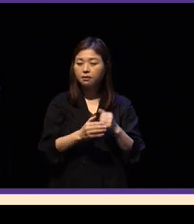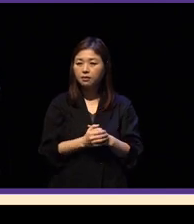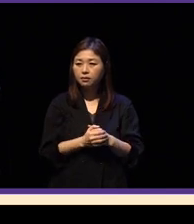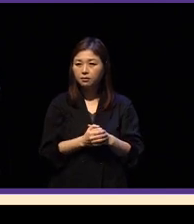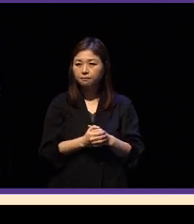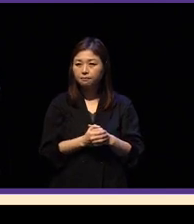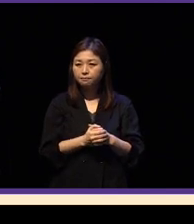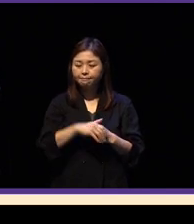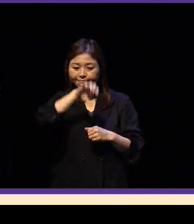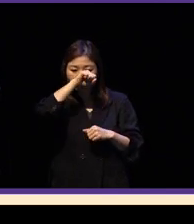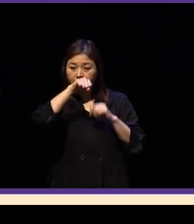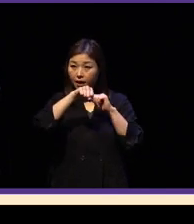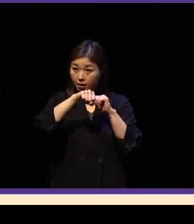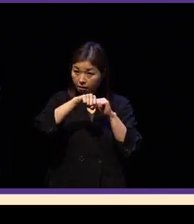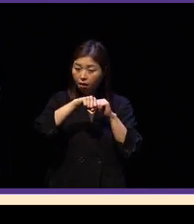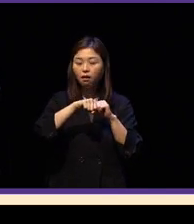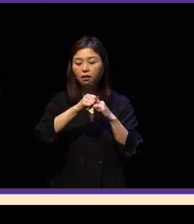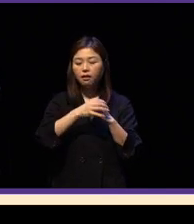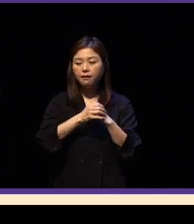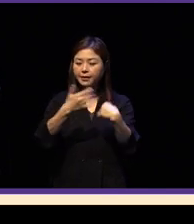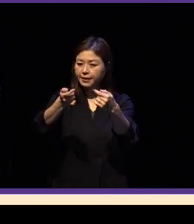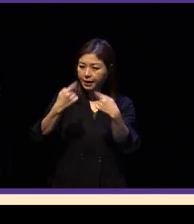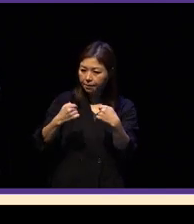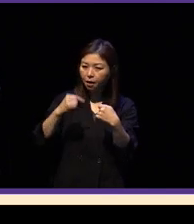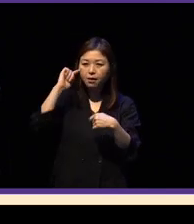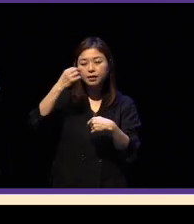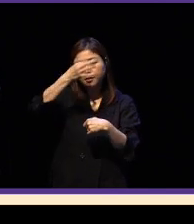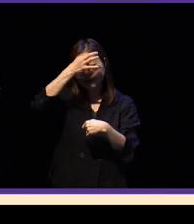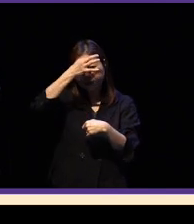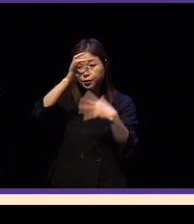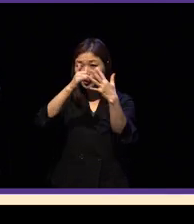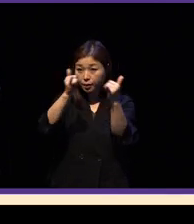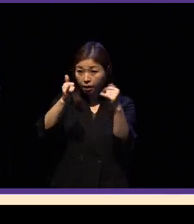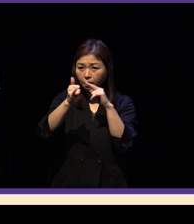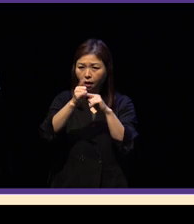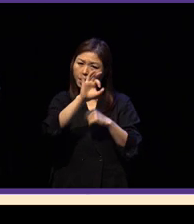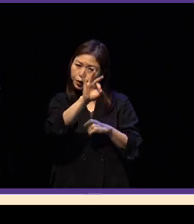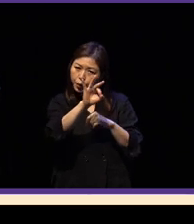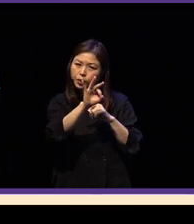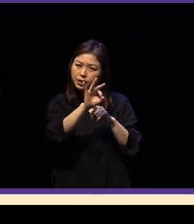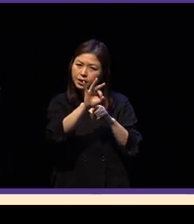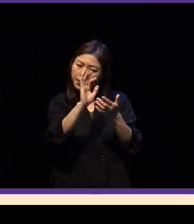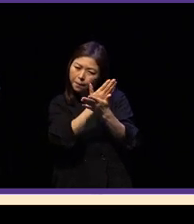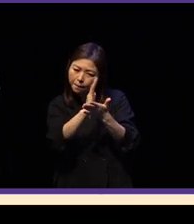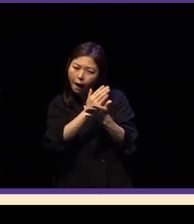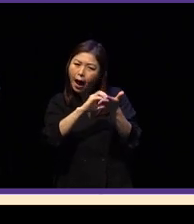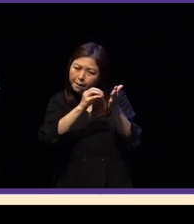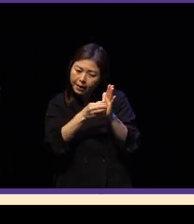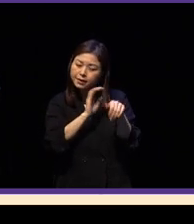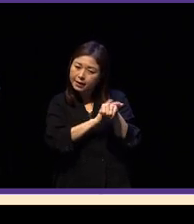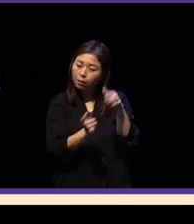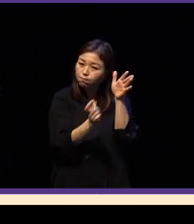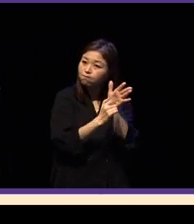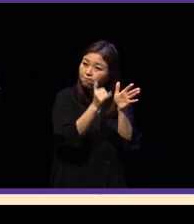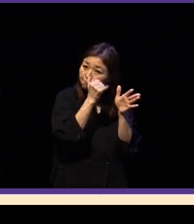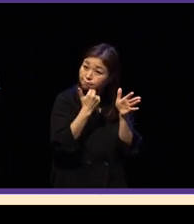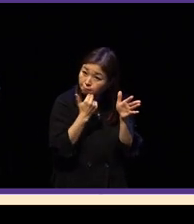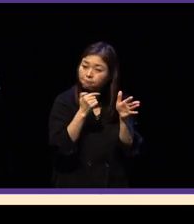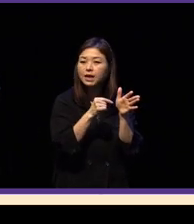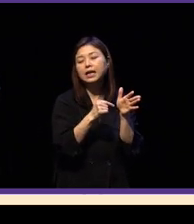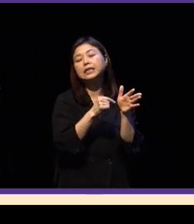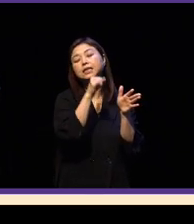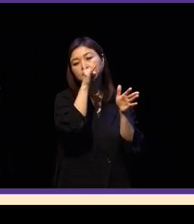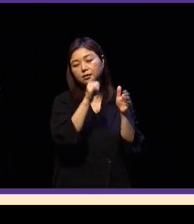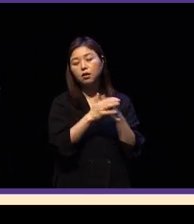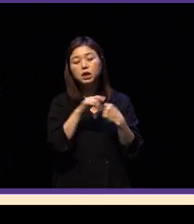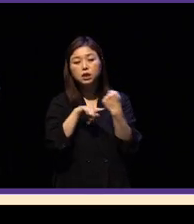예산 분야에 참여 예술가에 대한 사례비가 적절하게 편성되었는가라는 항목들이 들어가 있습니다. 이